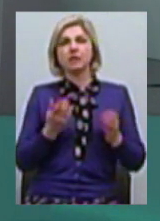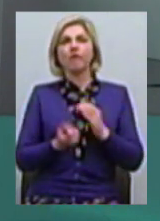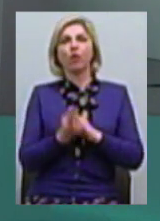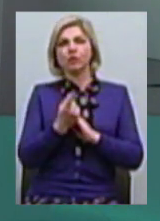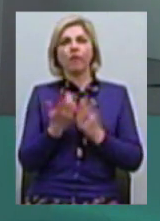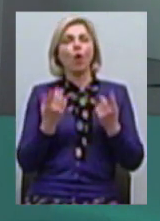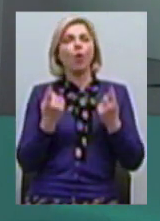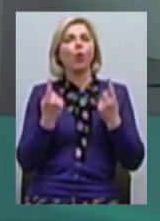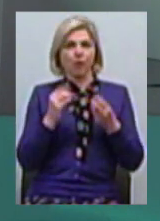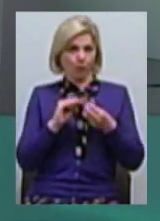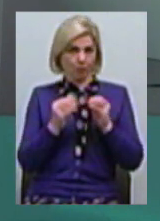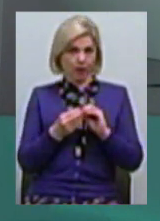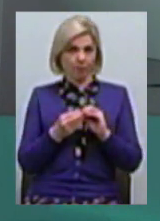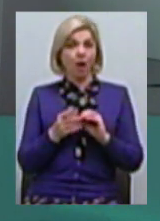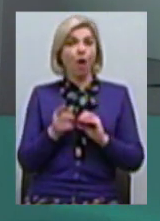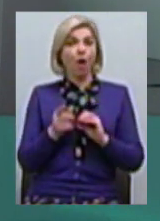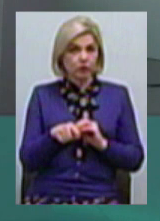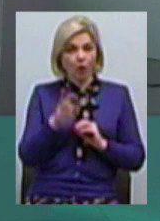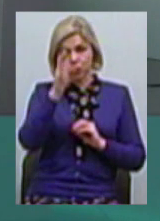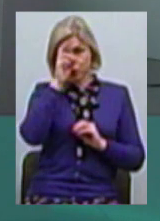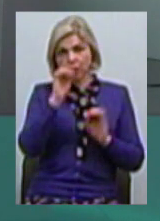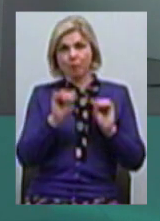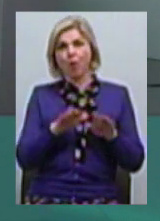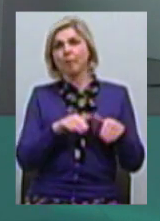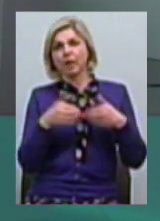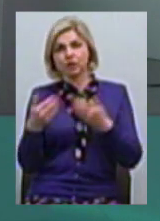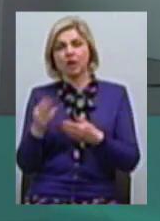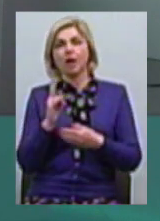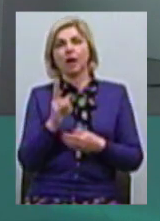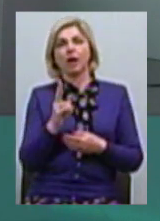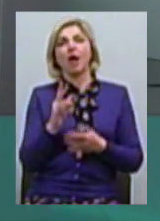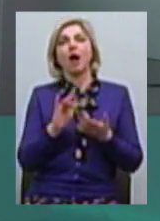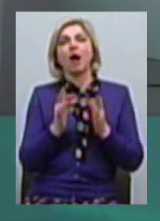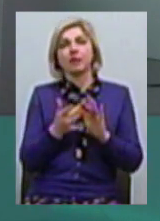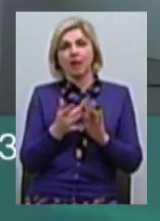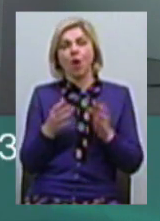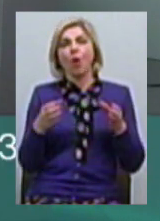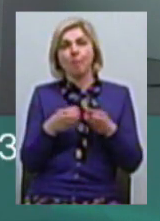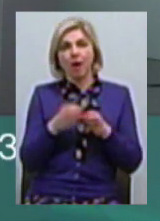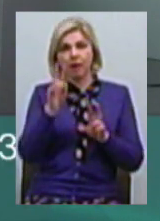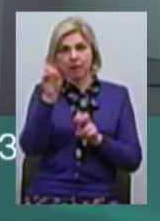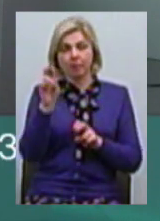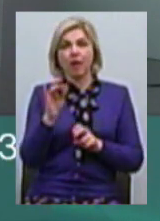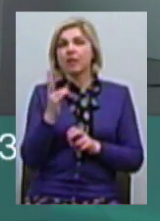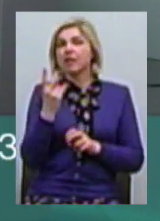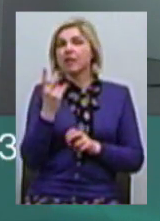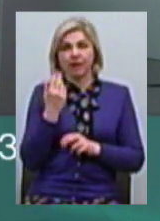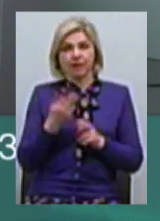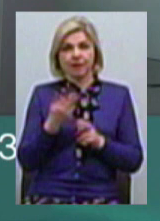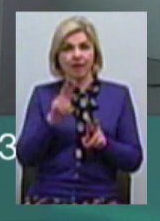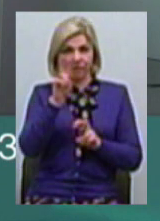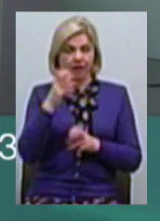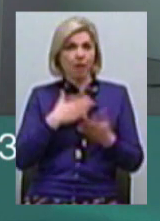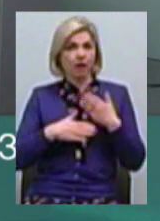акутной проблемы, и тогда государство может обращаться к IT-компаниям, но не всегда эти компании рады и готовы включиться в